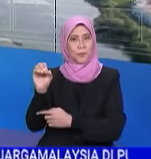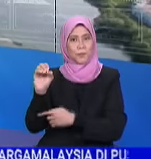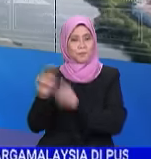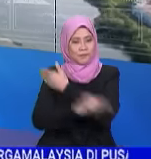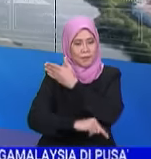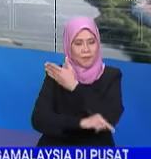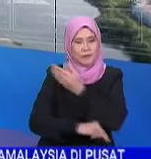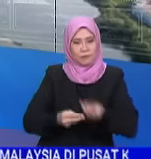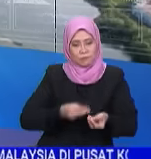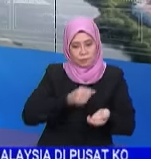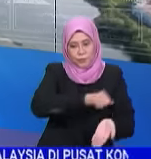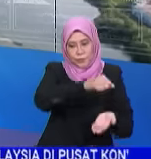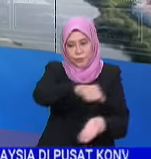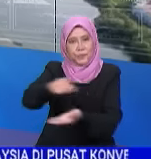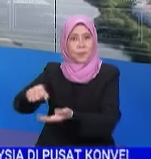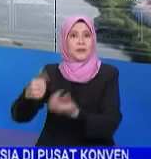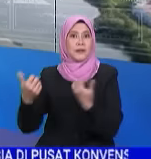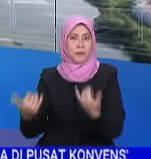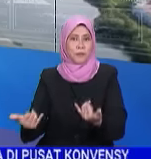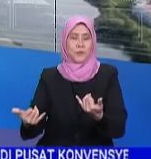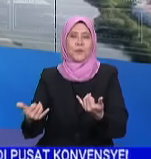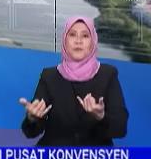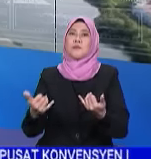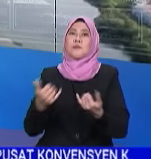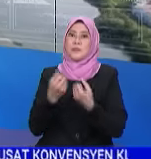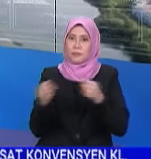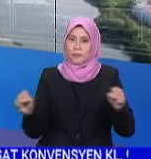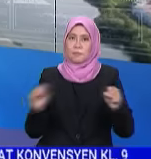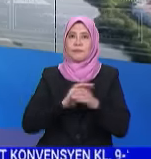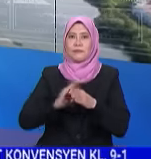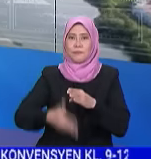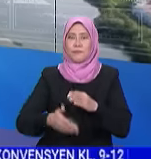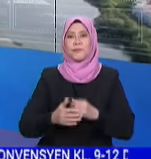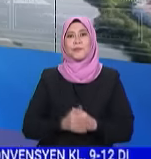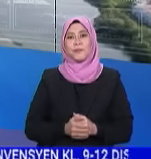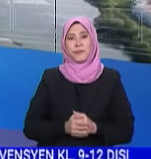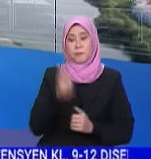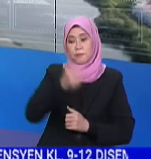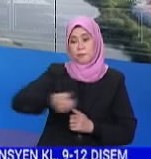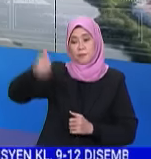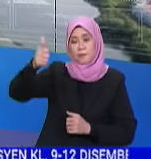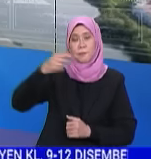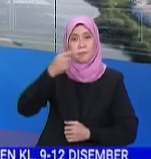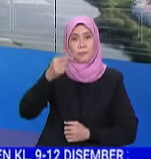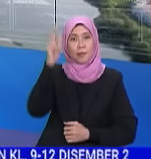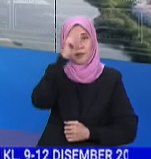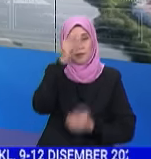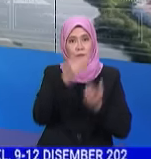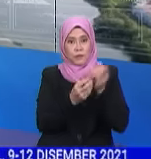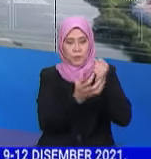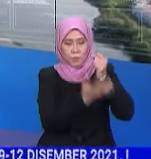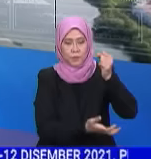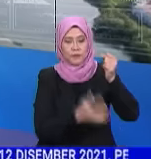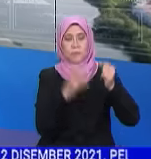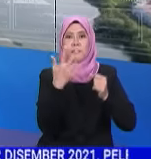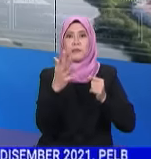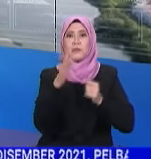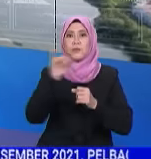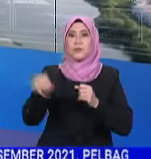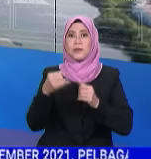hampir selesai menteri tugas-tugas khas Datuk Mohamad Arifin Mohamad Arif berkata kerajaan Negeri memperuntukkan 15